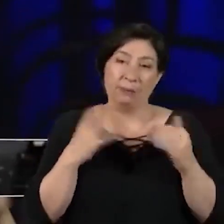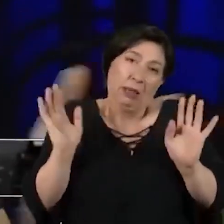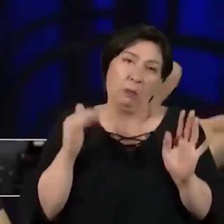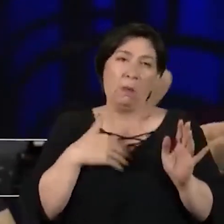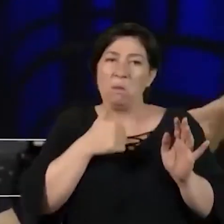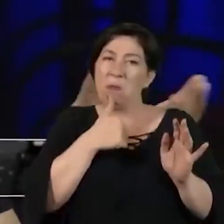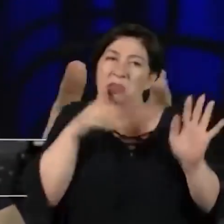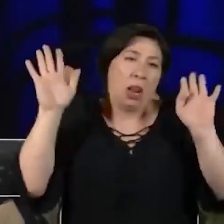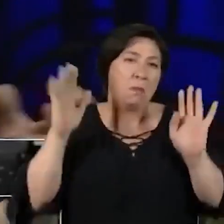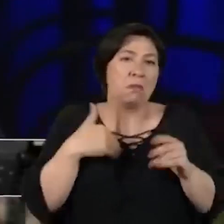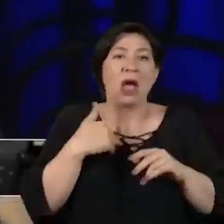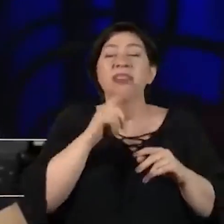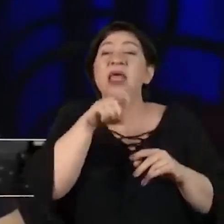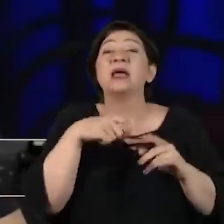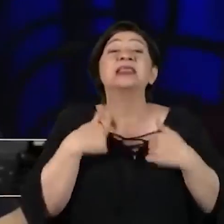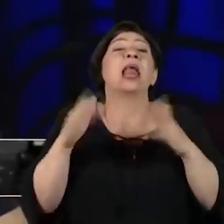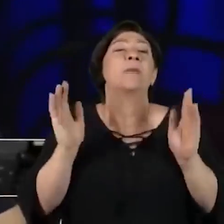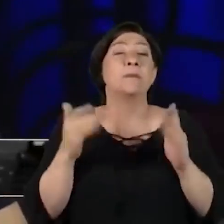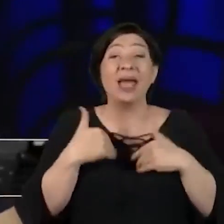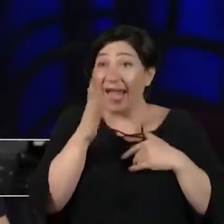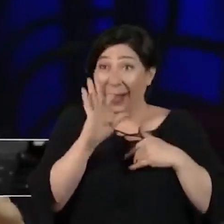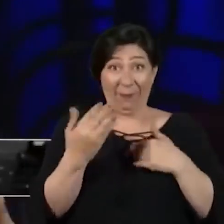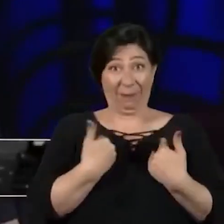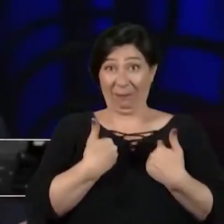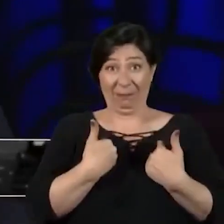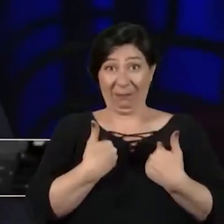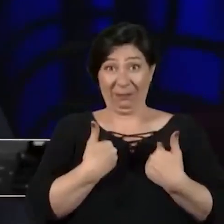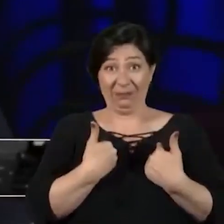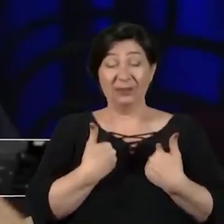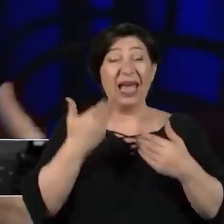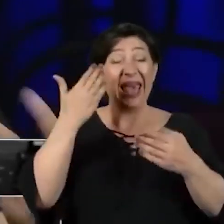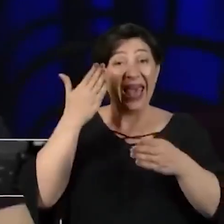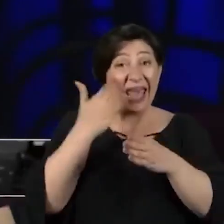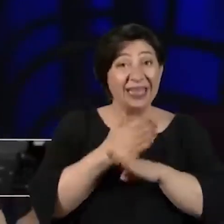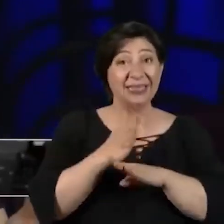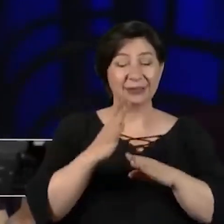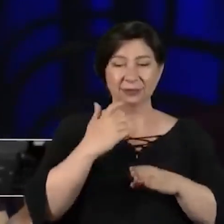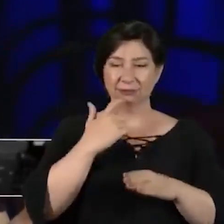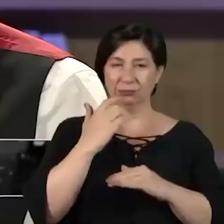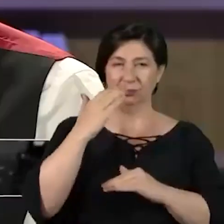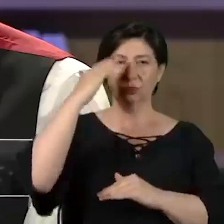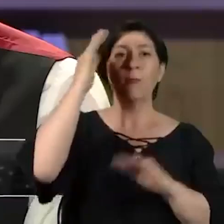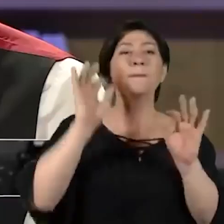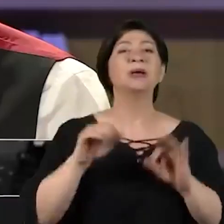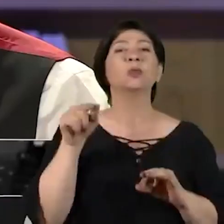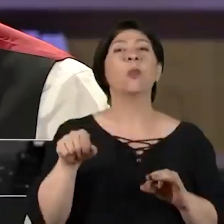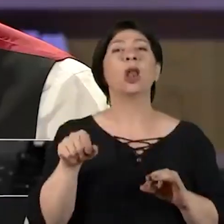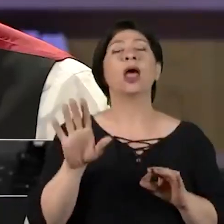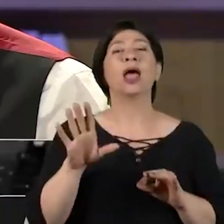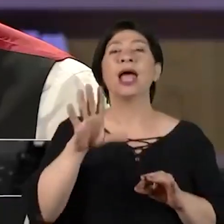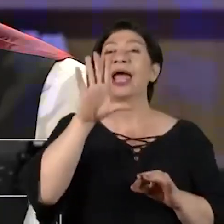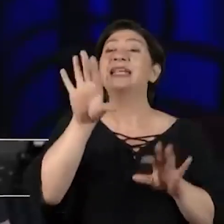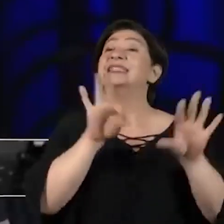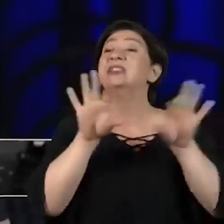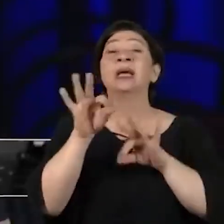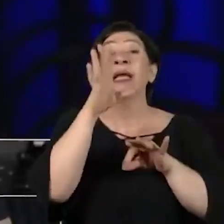babam değilim, ben dayım değilim. Peki ben kimim? Zaten hani esas olgunlaşma böyle başlıyor. Kim? Seçimlerimi